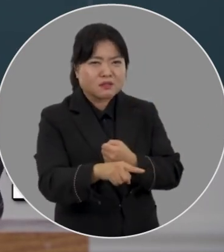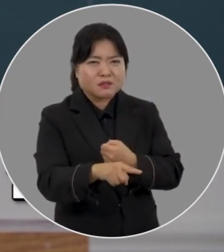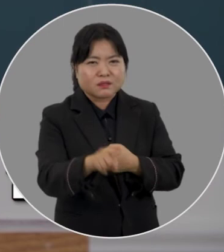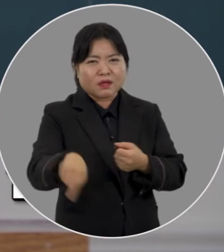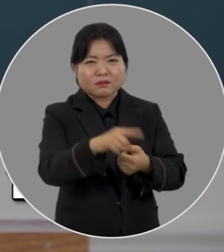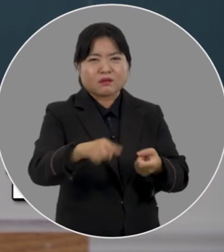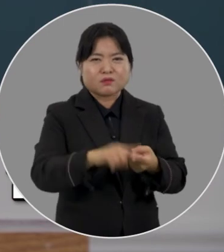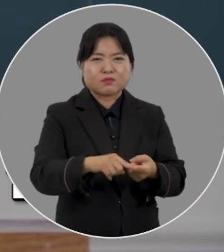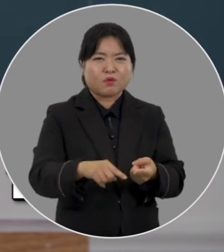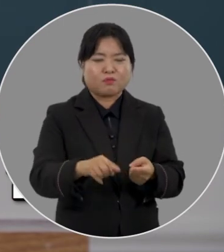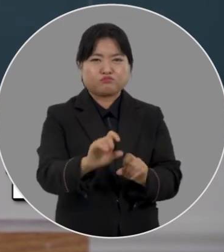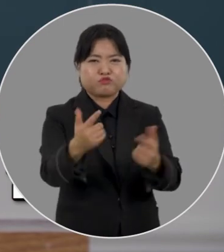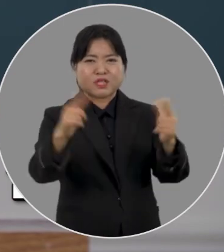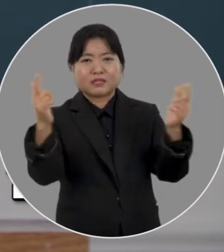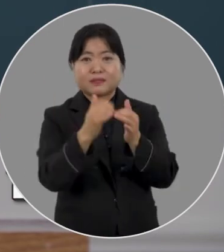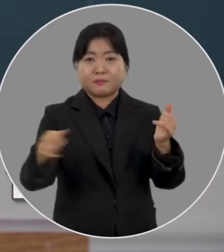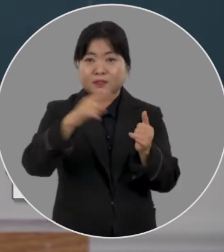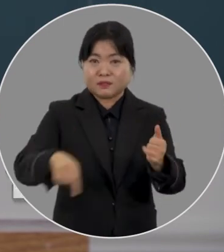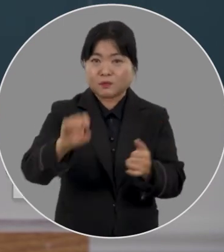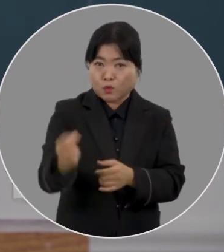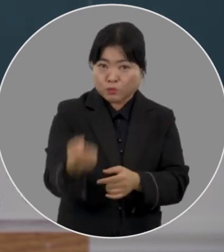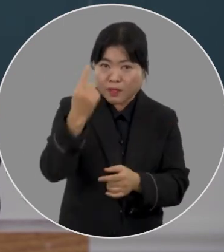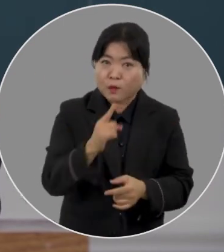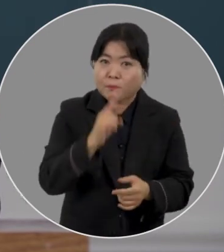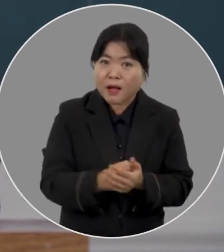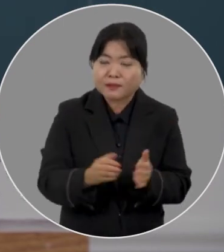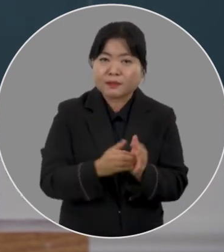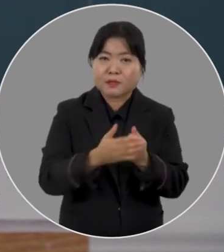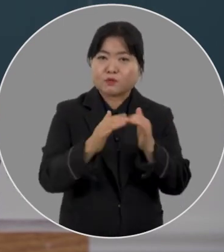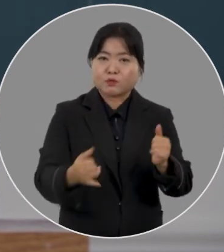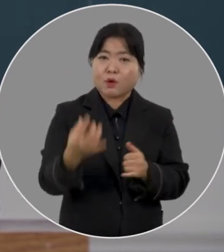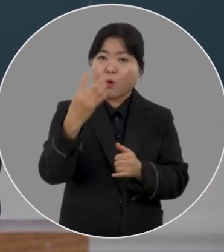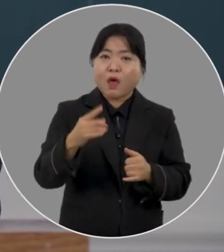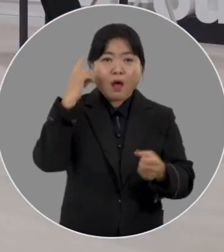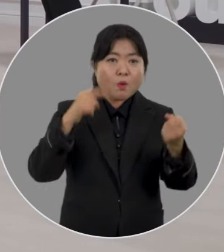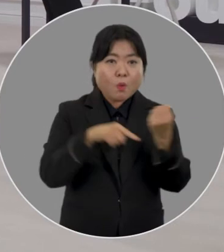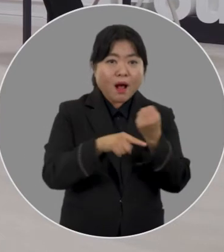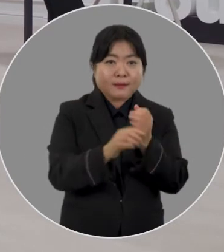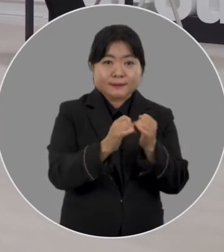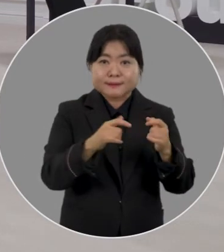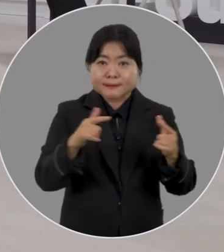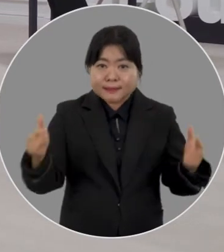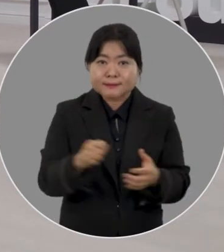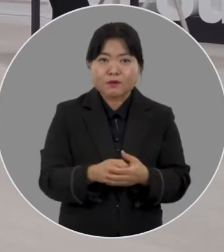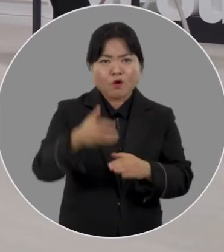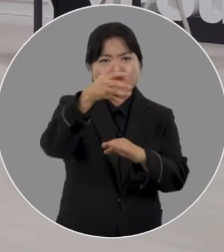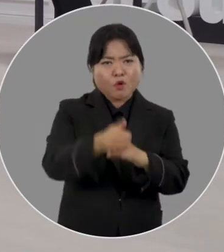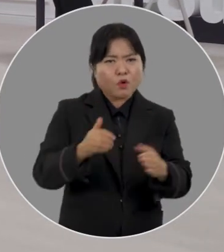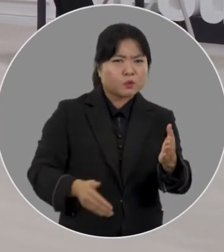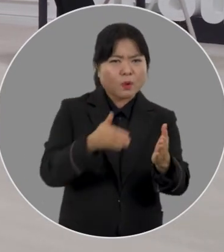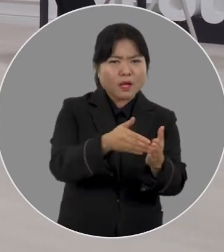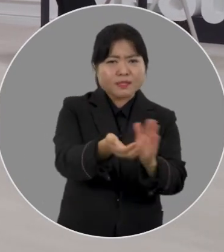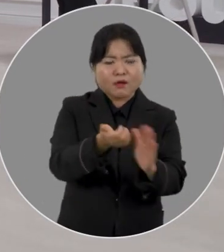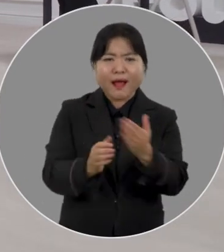사람들에서 출발했다라고 좀 연결을 짓고 있거든요. 그러면서 이분이 하는 말이 이제 원래 과학자들은 그러니까 결론에 도달하기